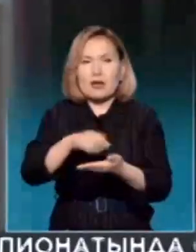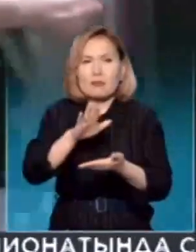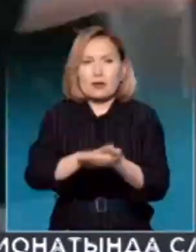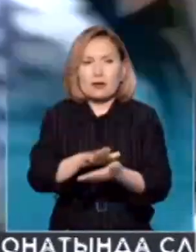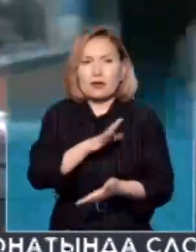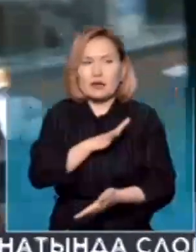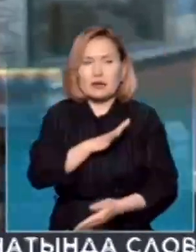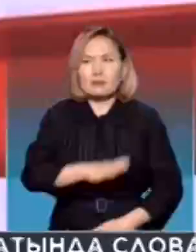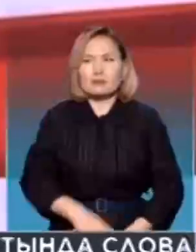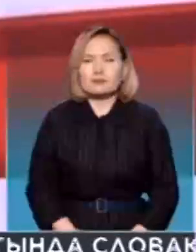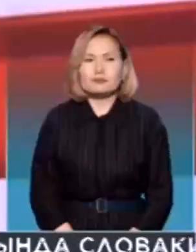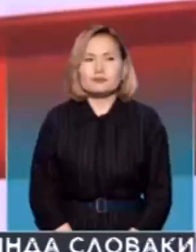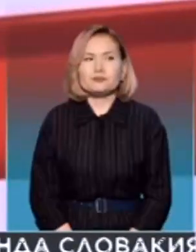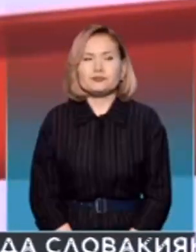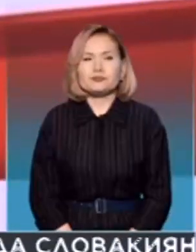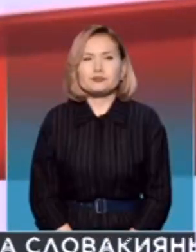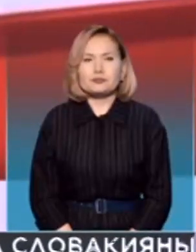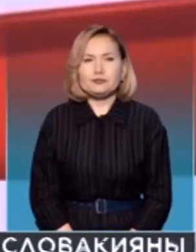белгіленген.